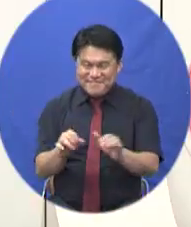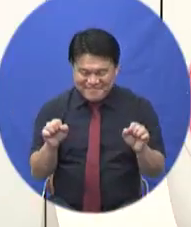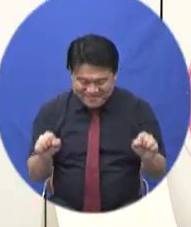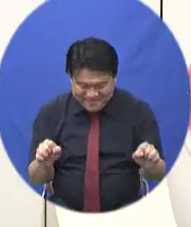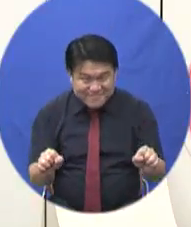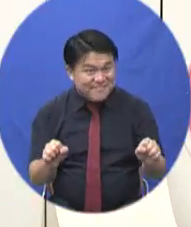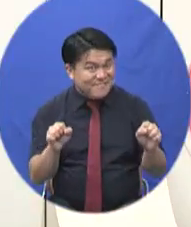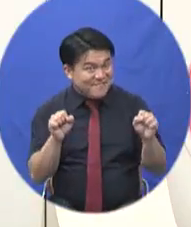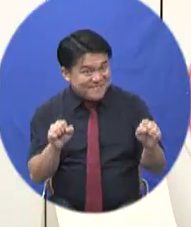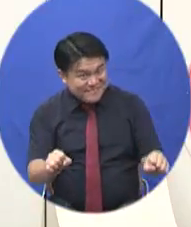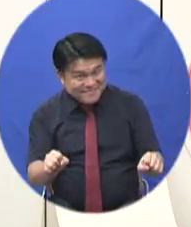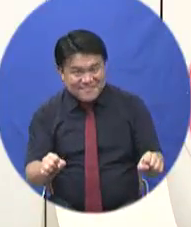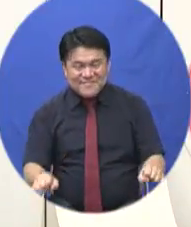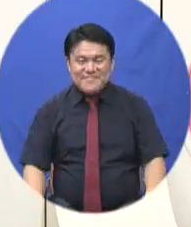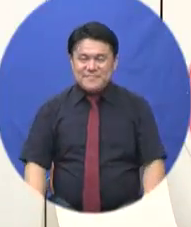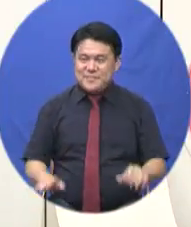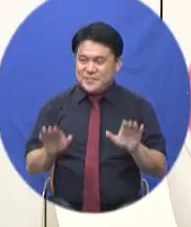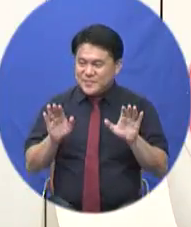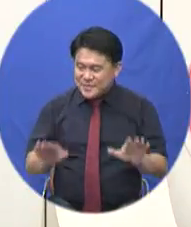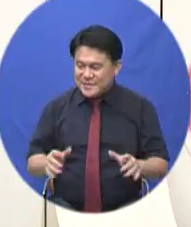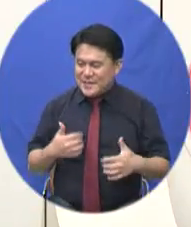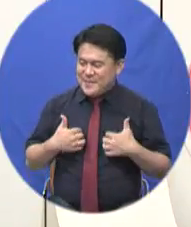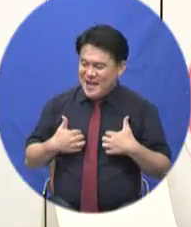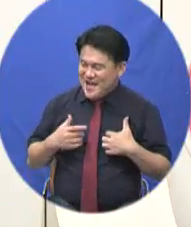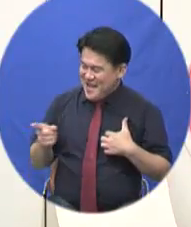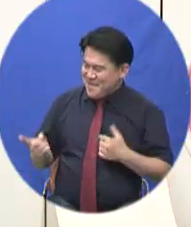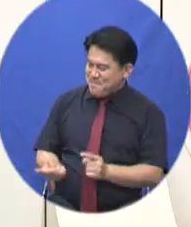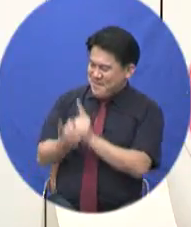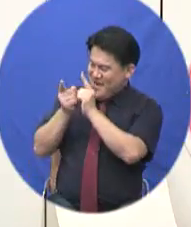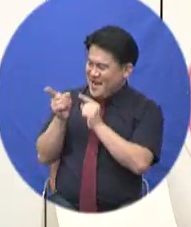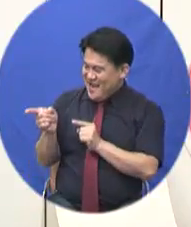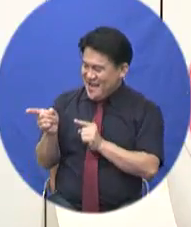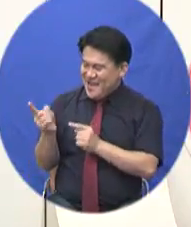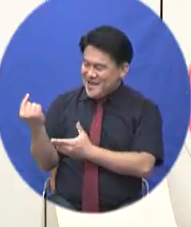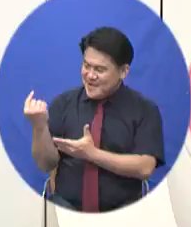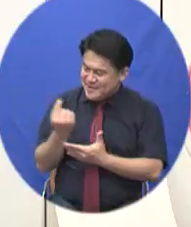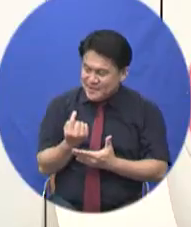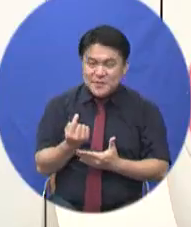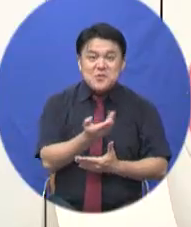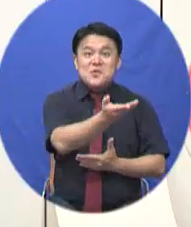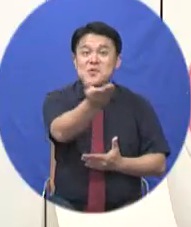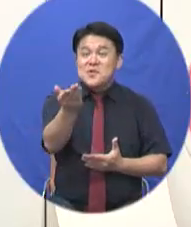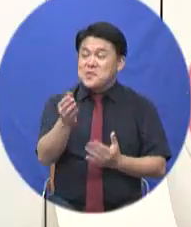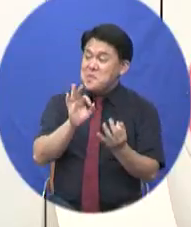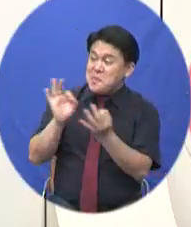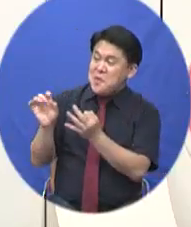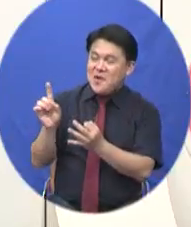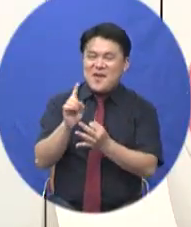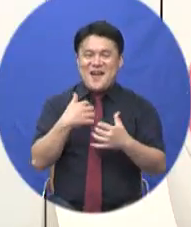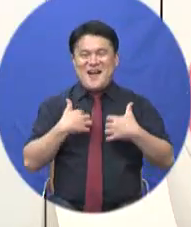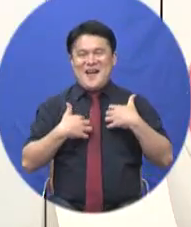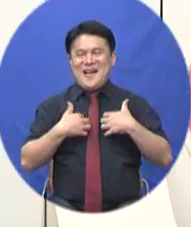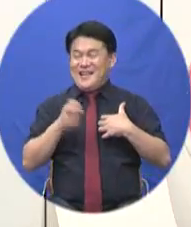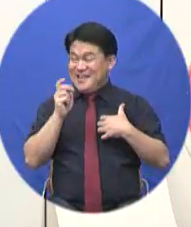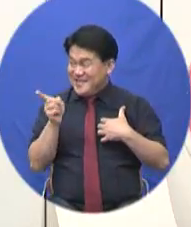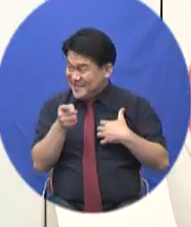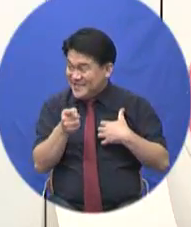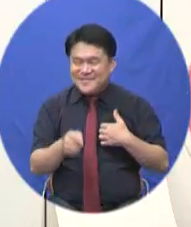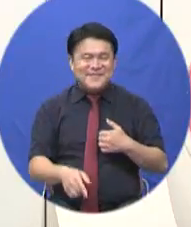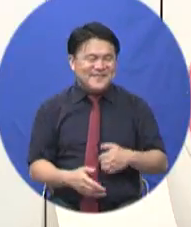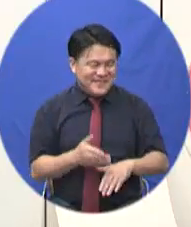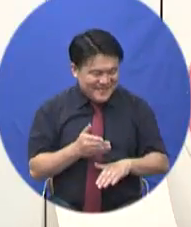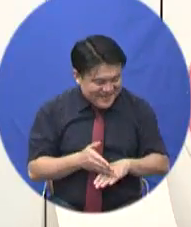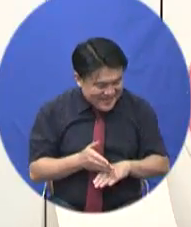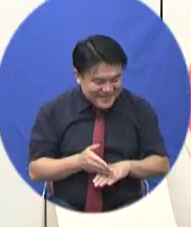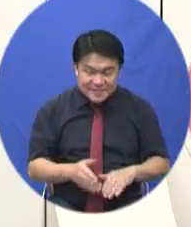네, 오늘도 아주 반가운 얼굴 이렇게 나오셔서 아주 시청자 여러분들을 많이 반가워하실 거예요.